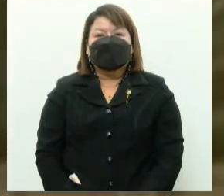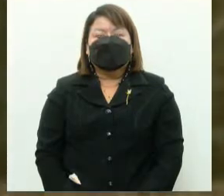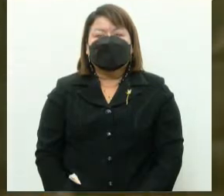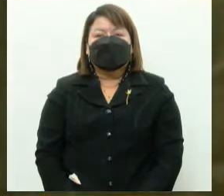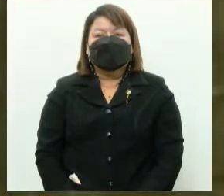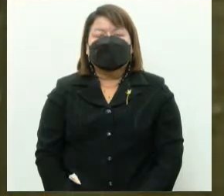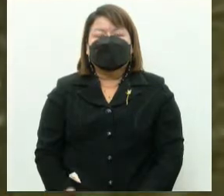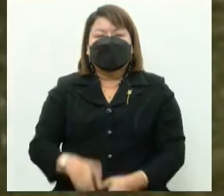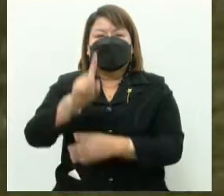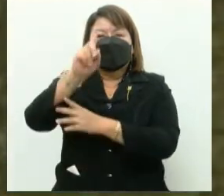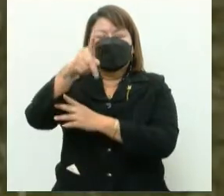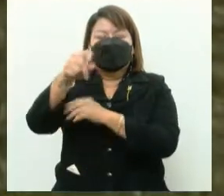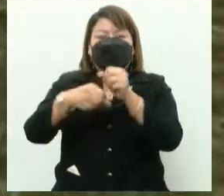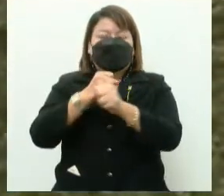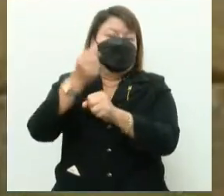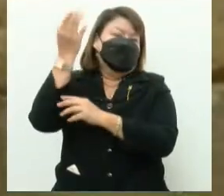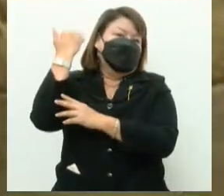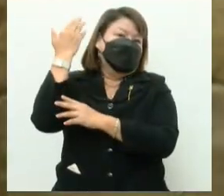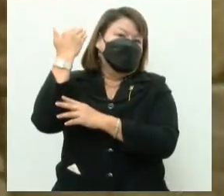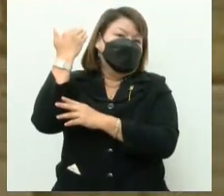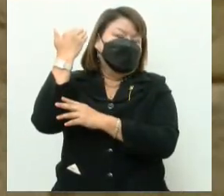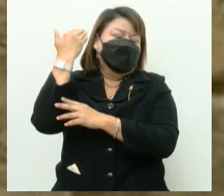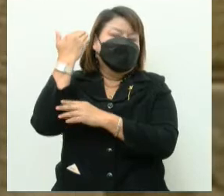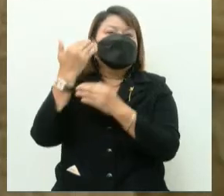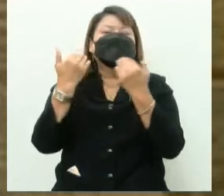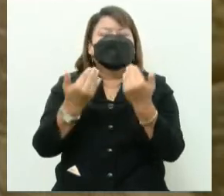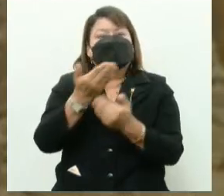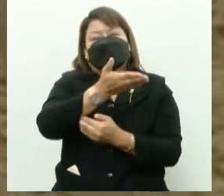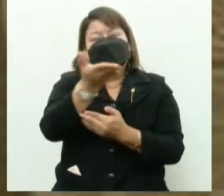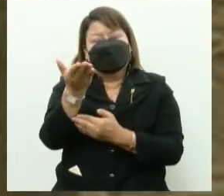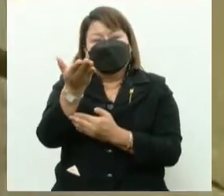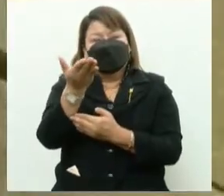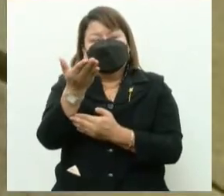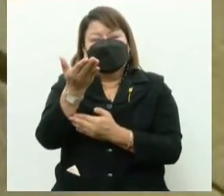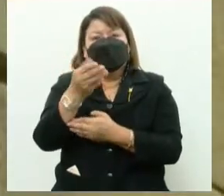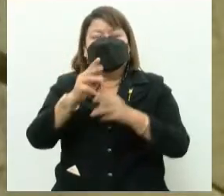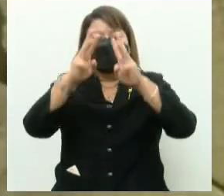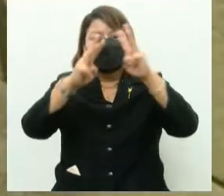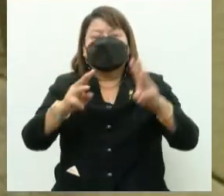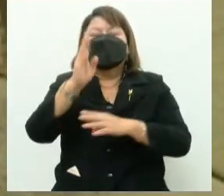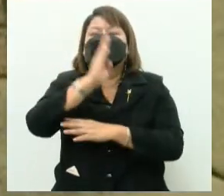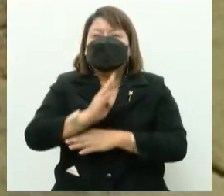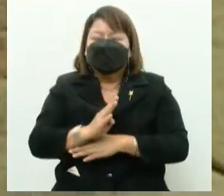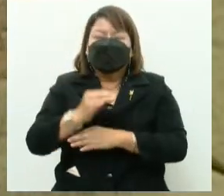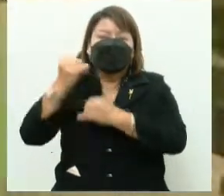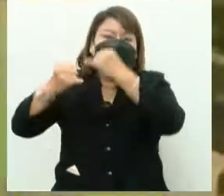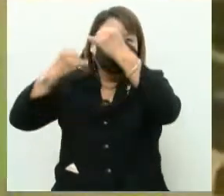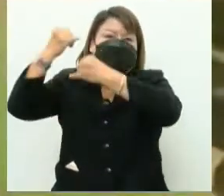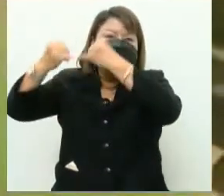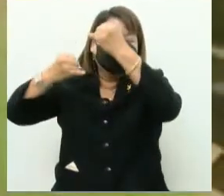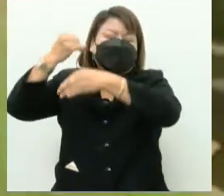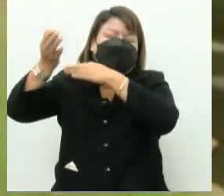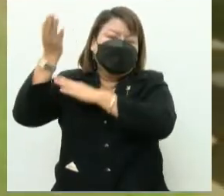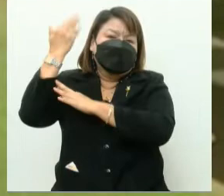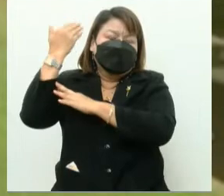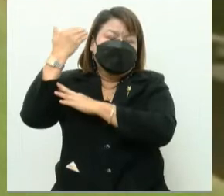หนึ่งพันปีก่อนดินแดนแถบนี้เคยเป็นรัฐโบราณเป็นที่เจริญรุ่งเรืองมาก่อนดังปรากฏ